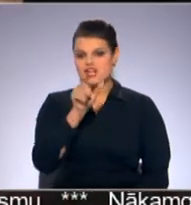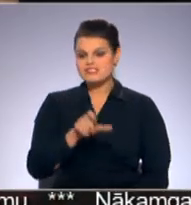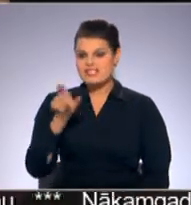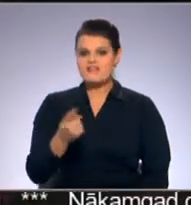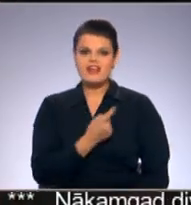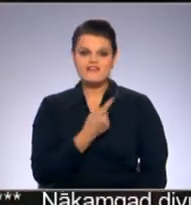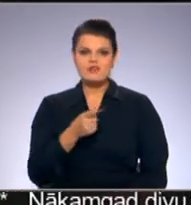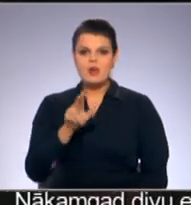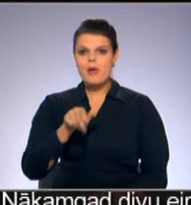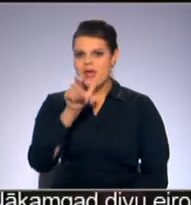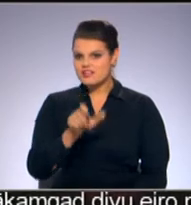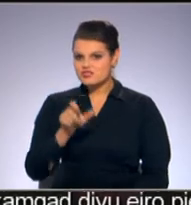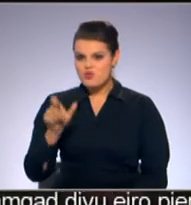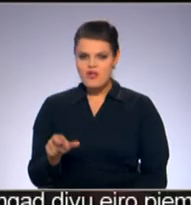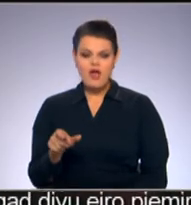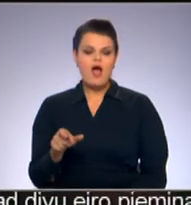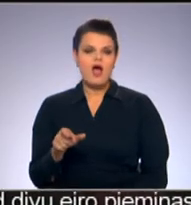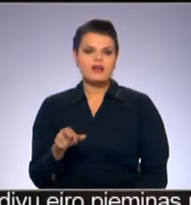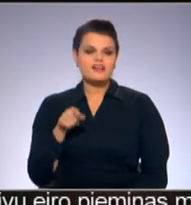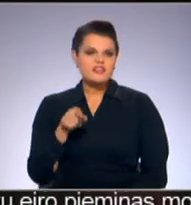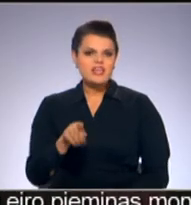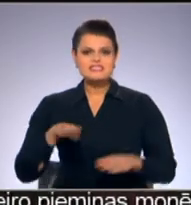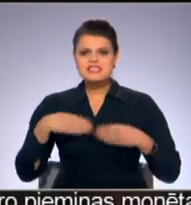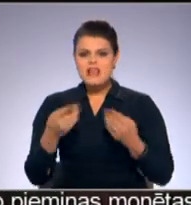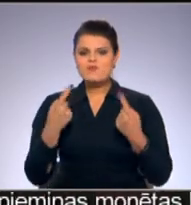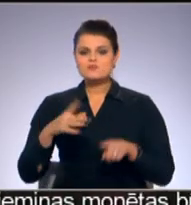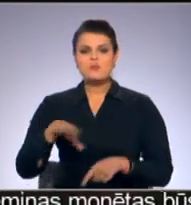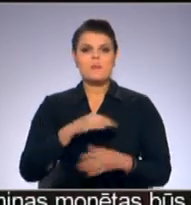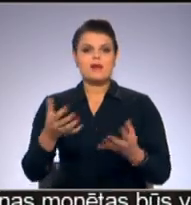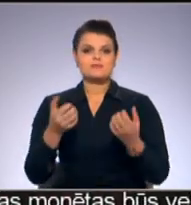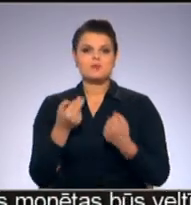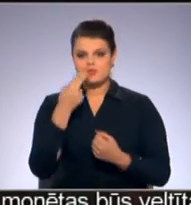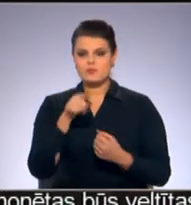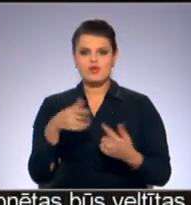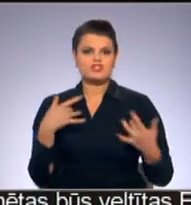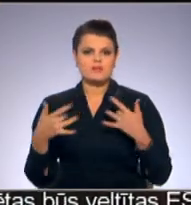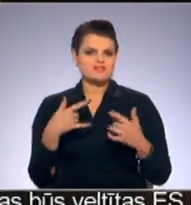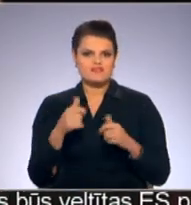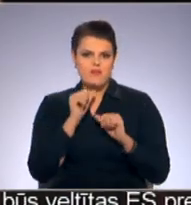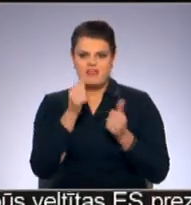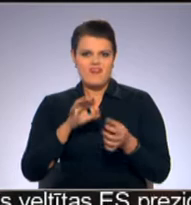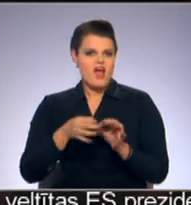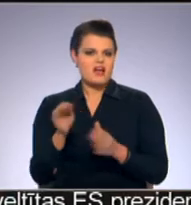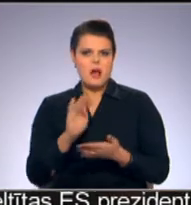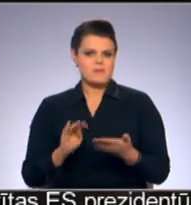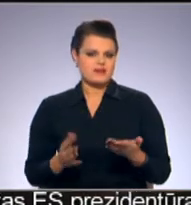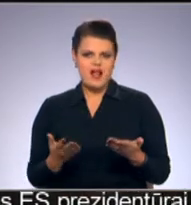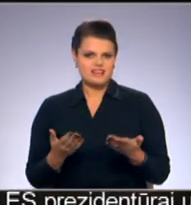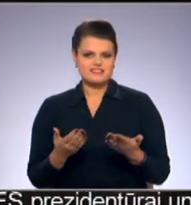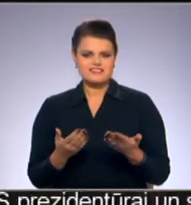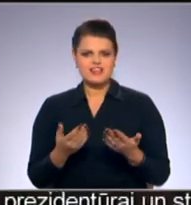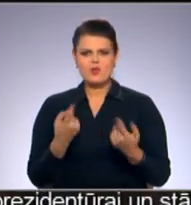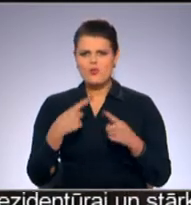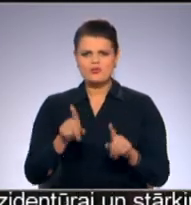vientuļie, pensionāri, vientuļie cilvēki, tas devums, ko mēs gūstam no šiem izrādēm, tas ir var neaprakstāms. Tā reizēm liekas, nu, ko